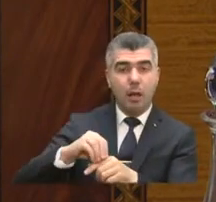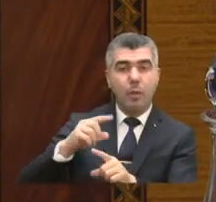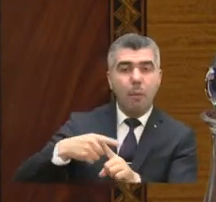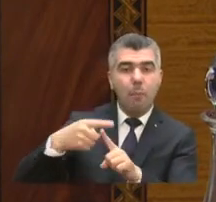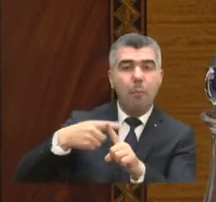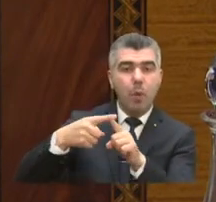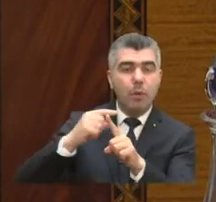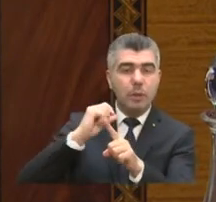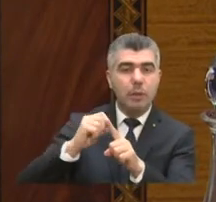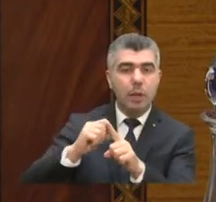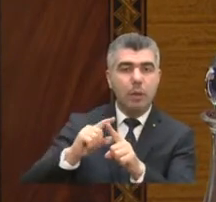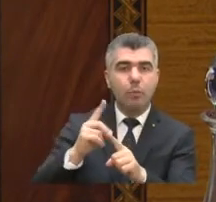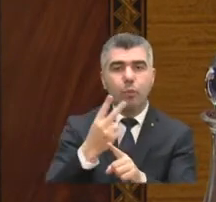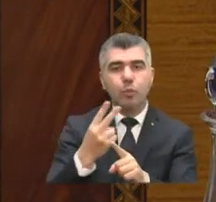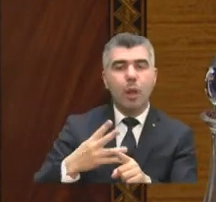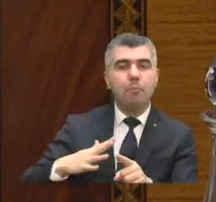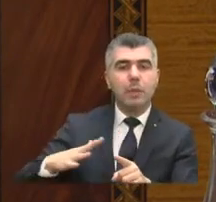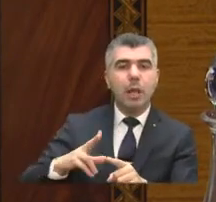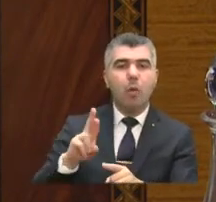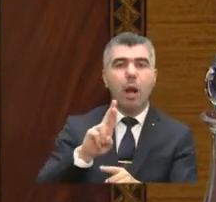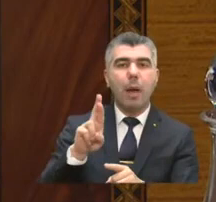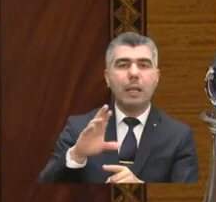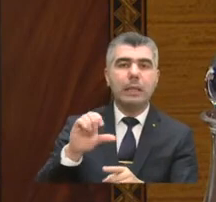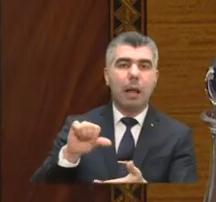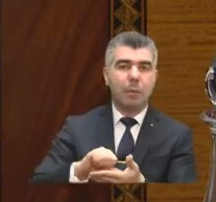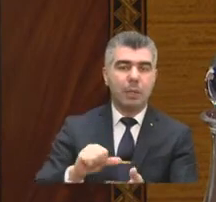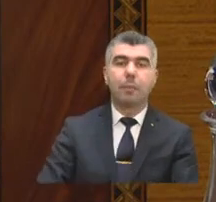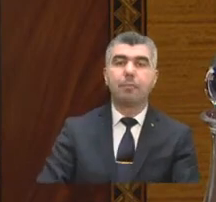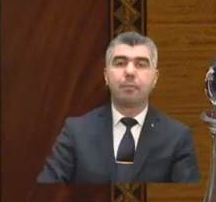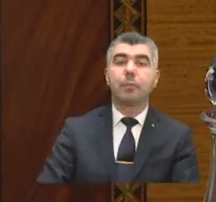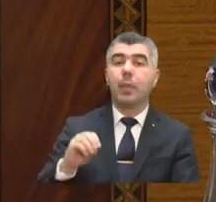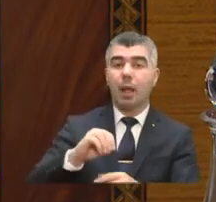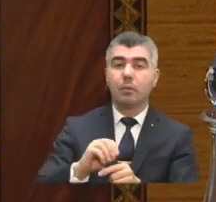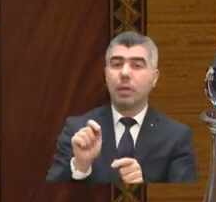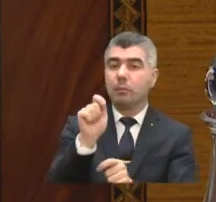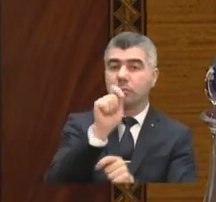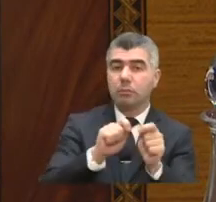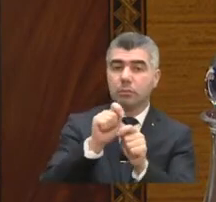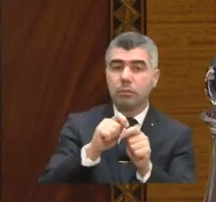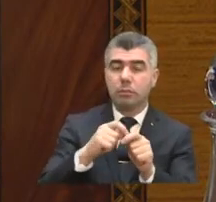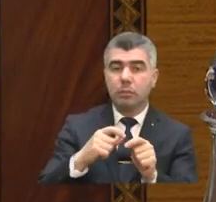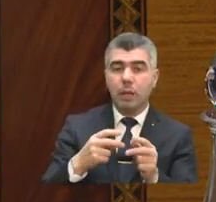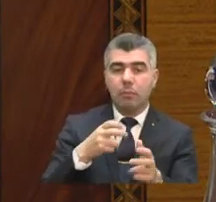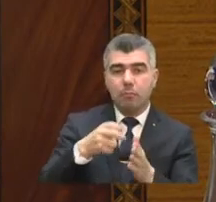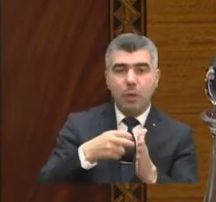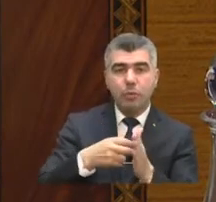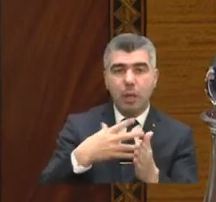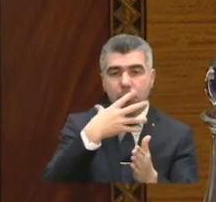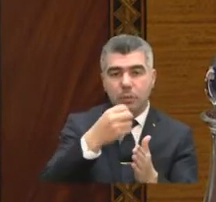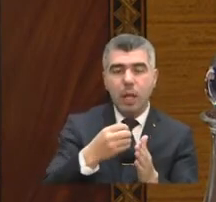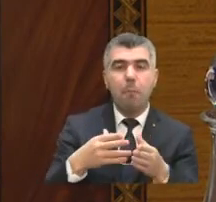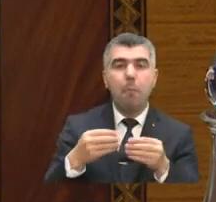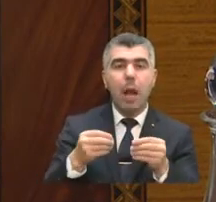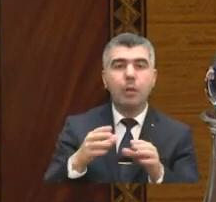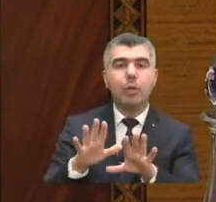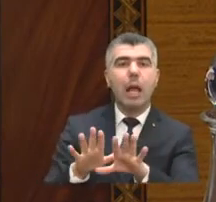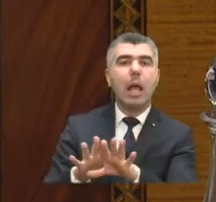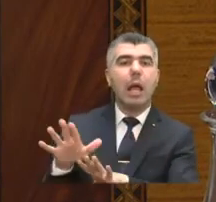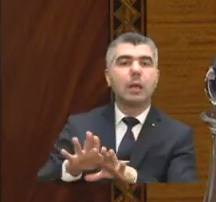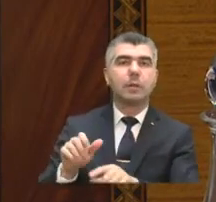الجهوي بكل من مدينتي الدار البيضاء والرباط، كما يواصل إنجاز الدراسات لتمديد الخط السككي فائق السرعة بين مراكش